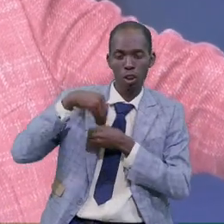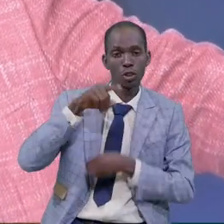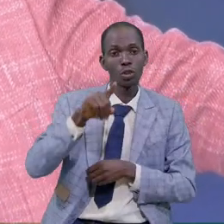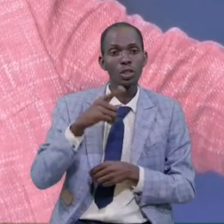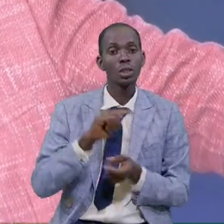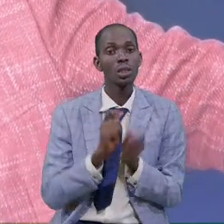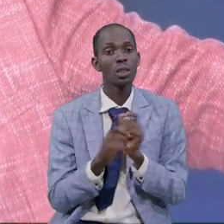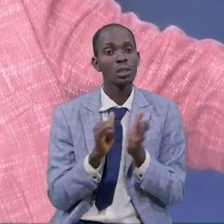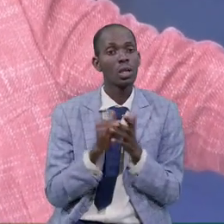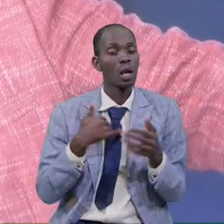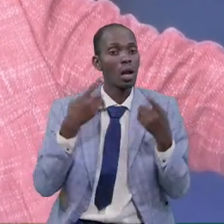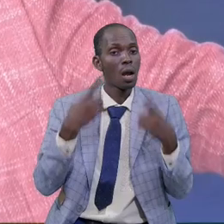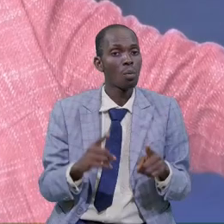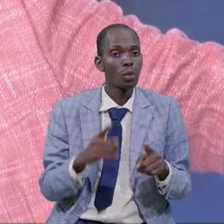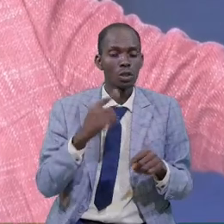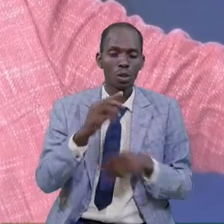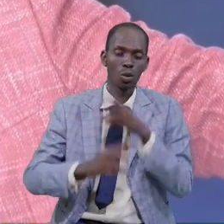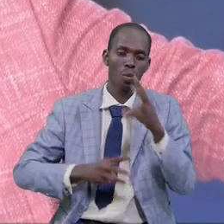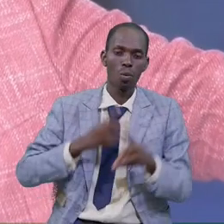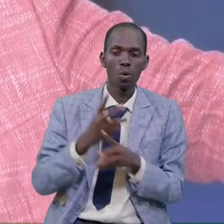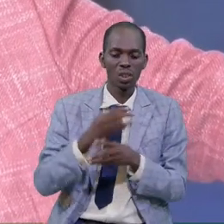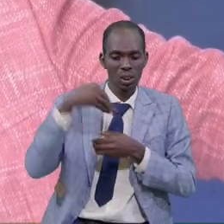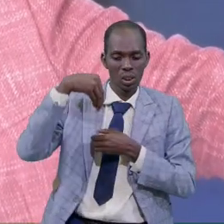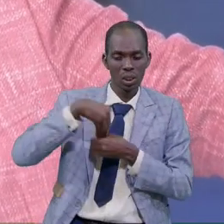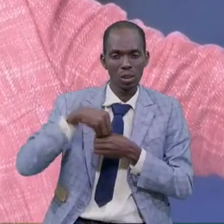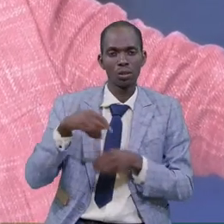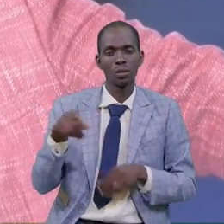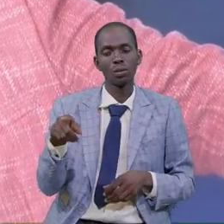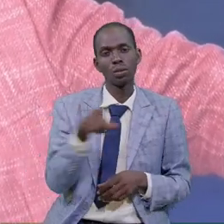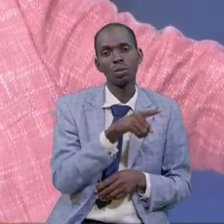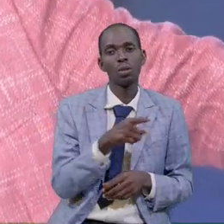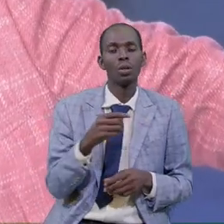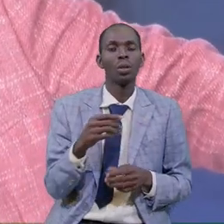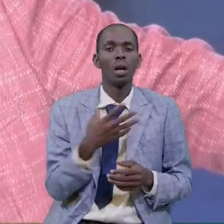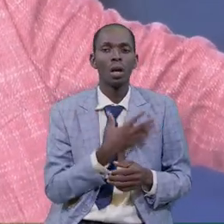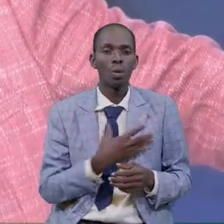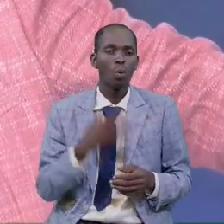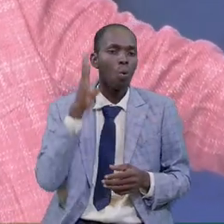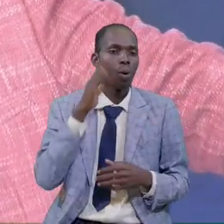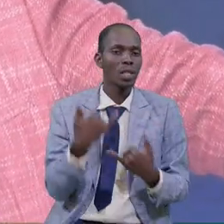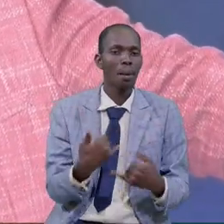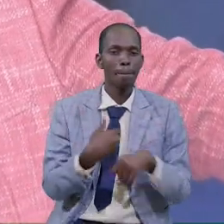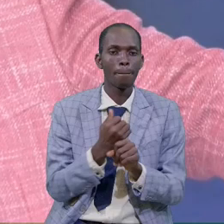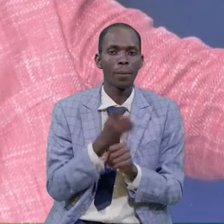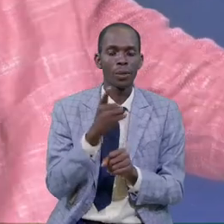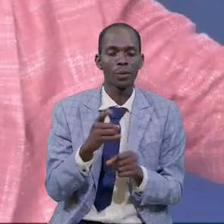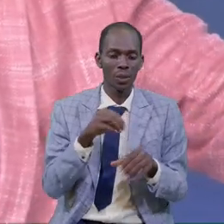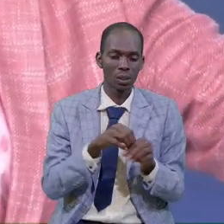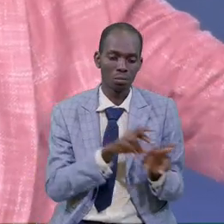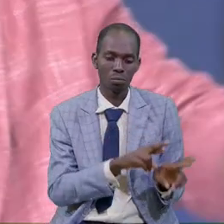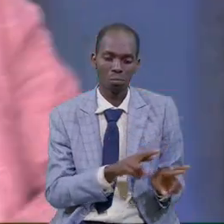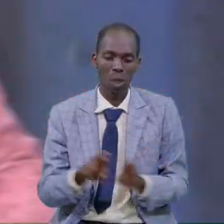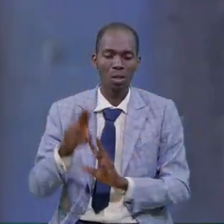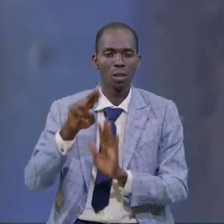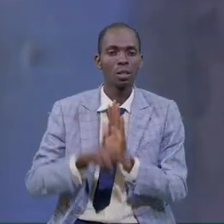lieu, le monde intérieur te conduira à être prêt pour changer